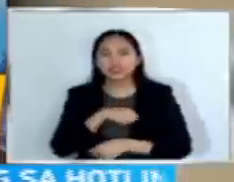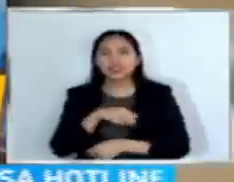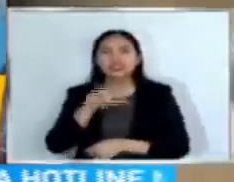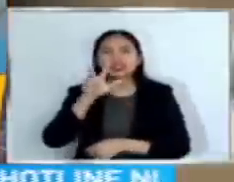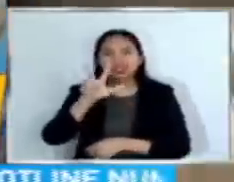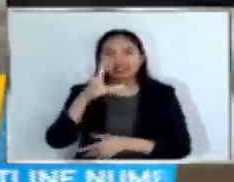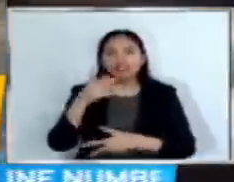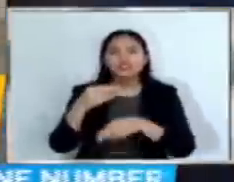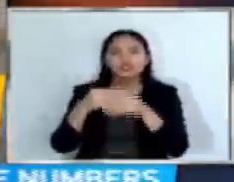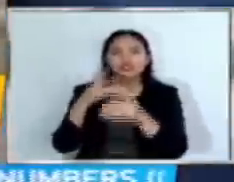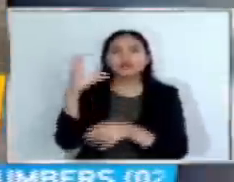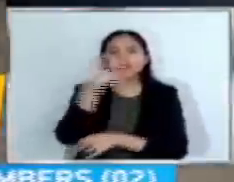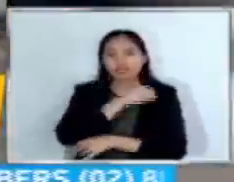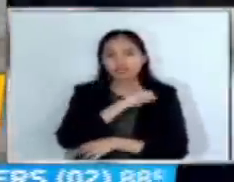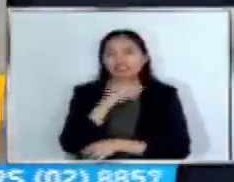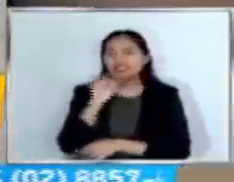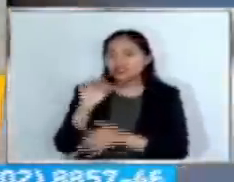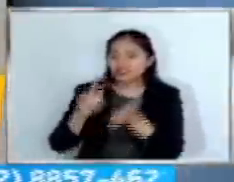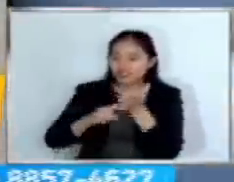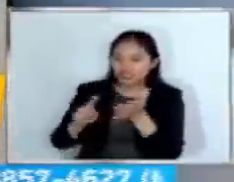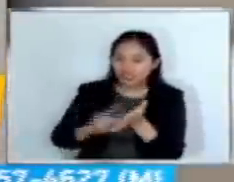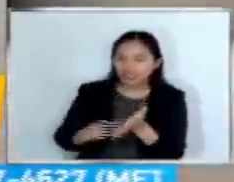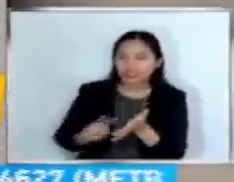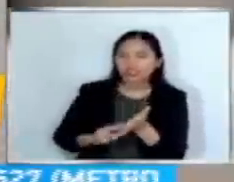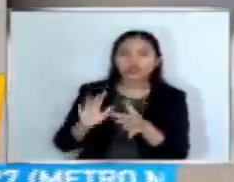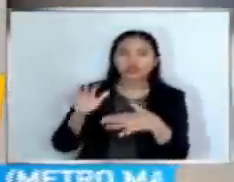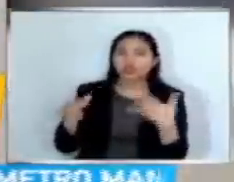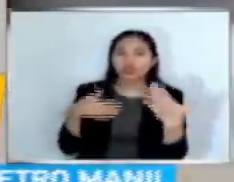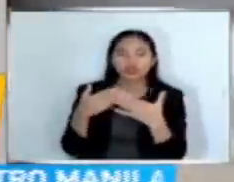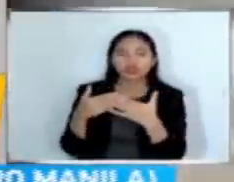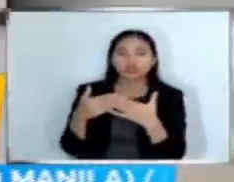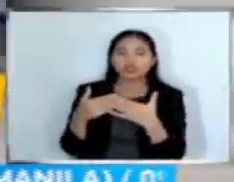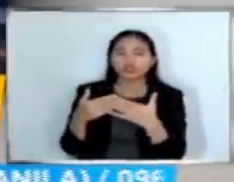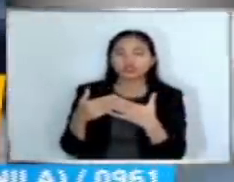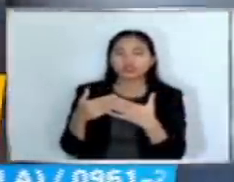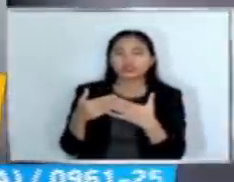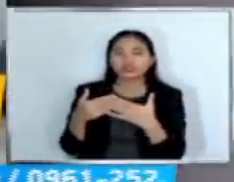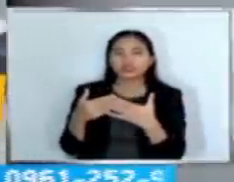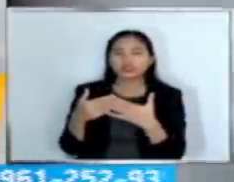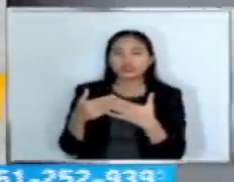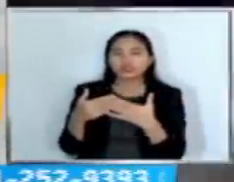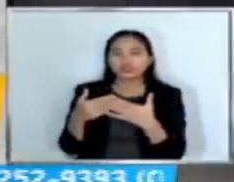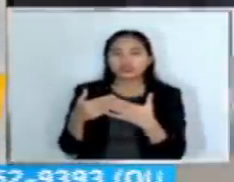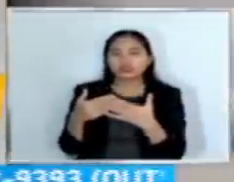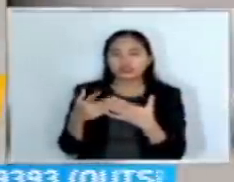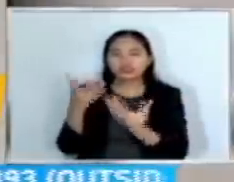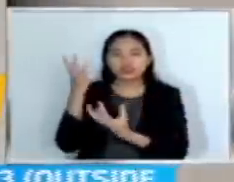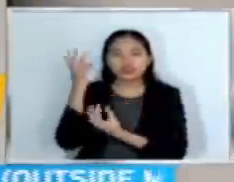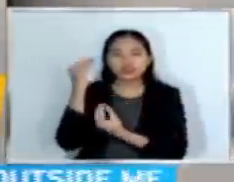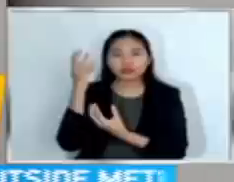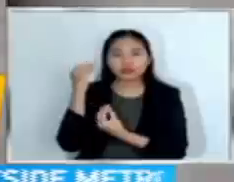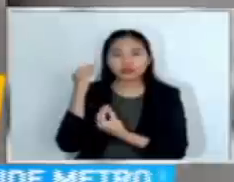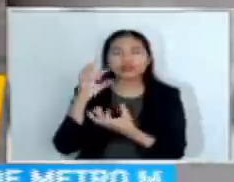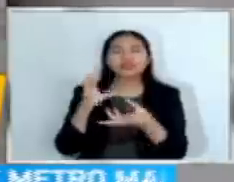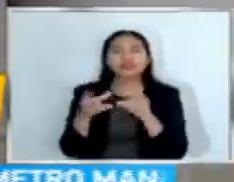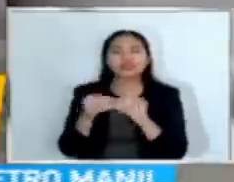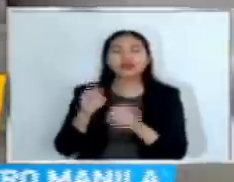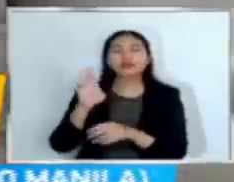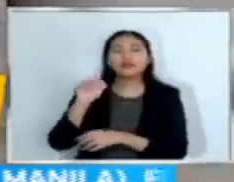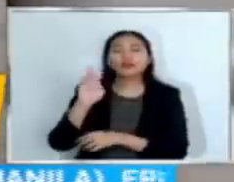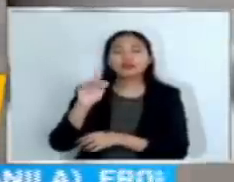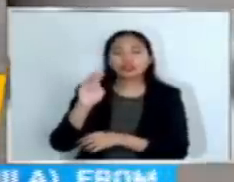pag na-confirm po natin lahat yung items na yan, ang nandito po sa naiulat sa atin ay 14 po ang